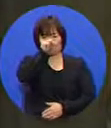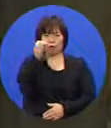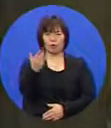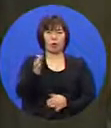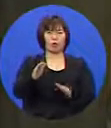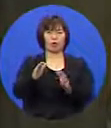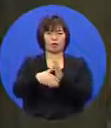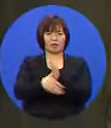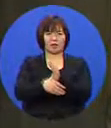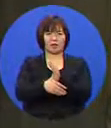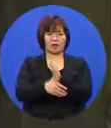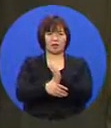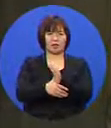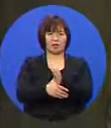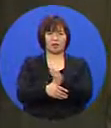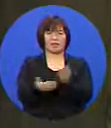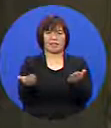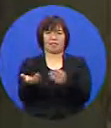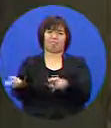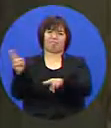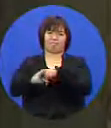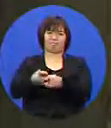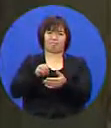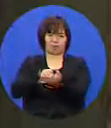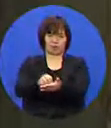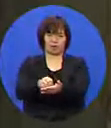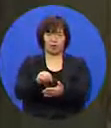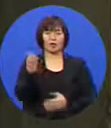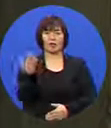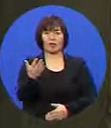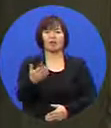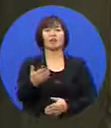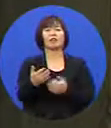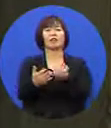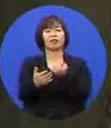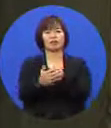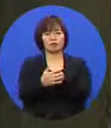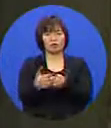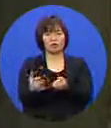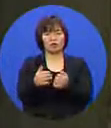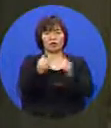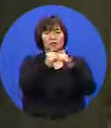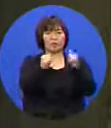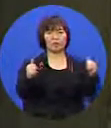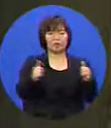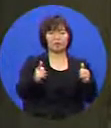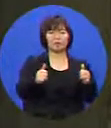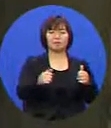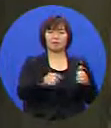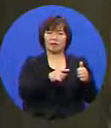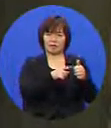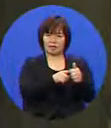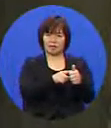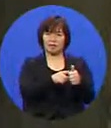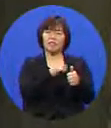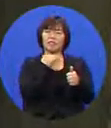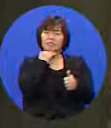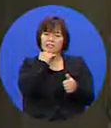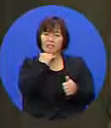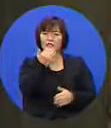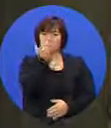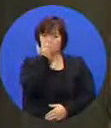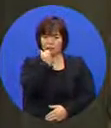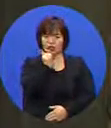이번에 취직을 하게 됐습니다. 그래서 인간에게는 기다릴 수